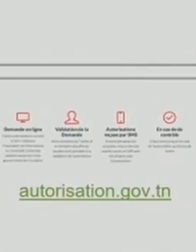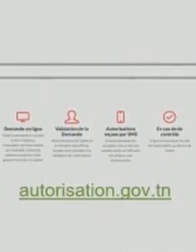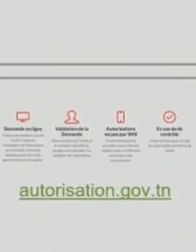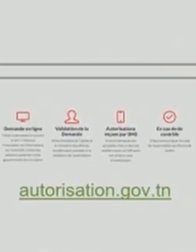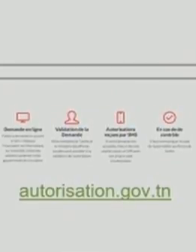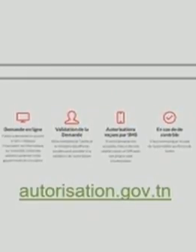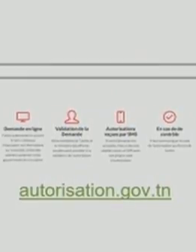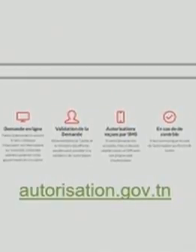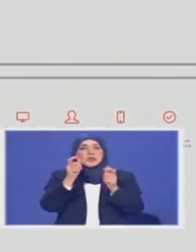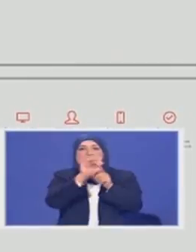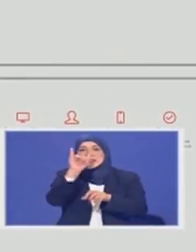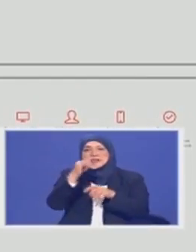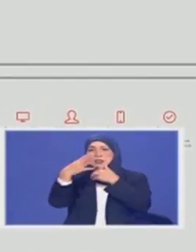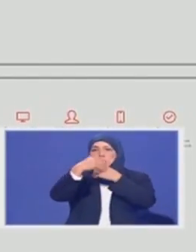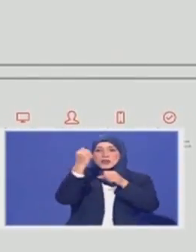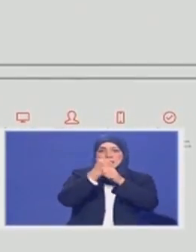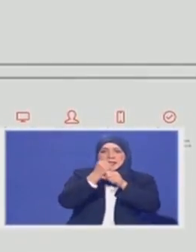هذه والإجراءات.